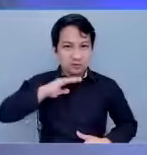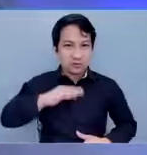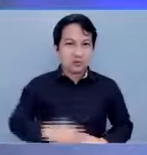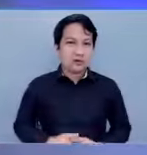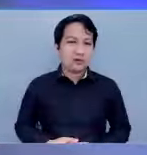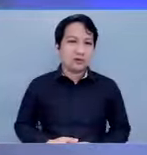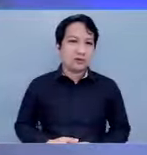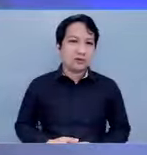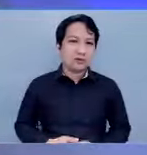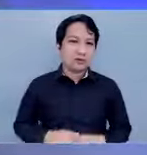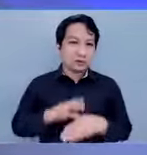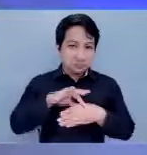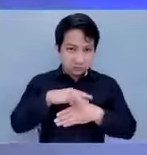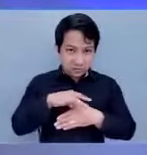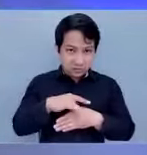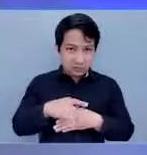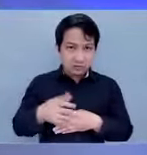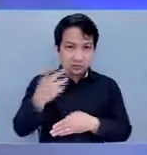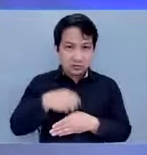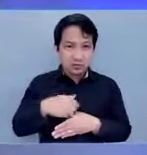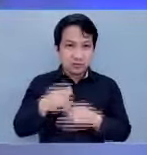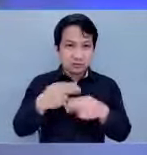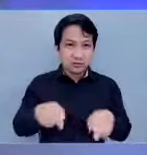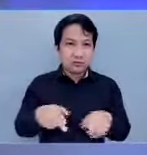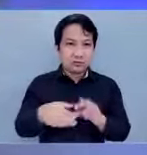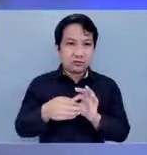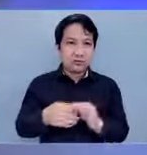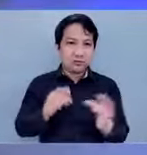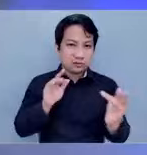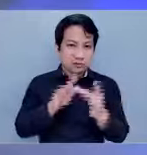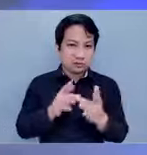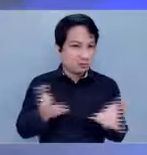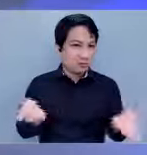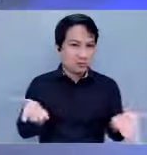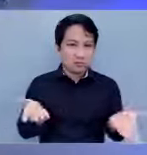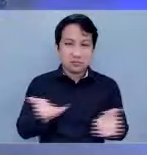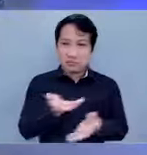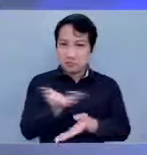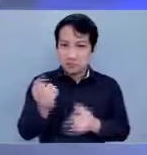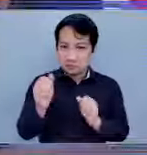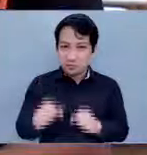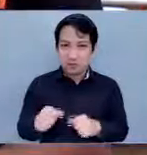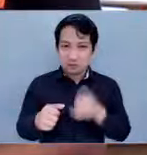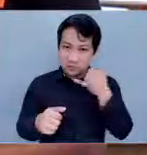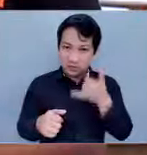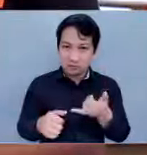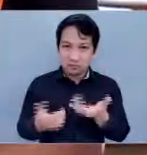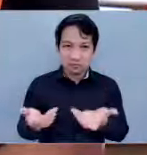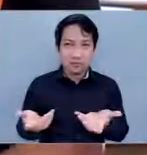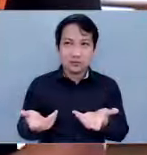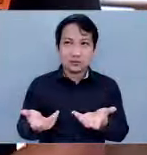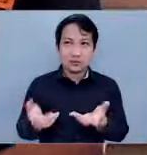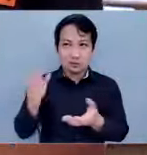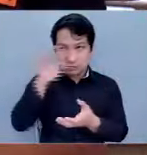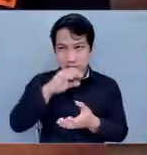karne to, ah, maganda rin may itlog. Kasi how do we contact you? Paano namin kayo pwedeng tawagan? I-search